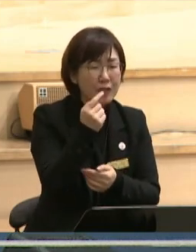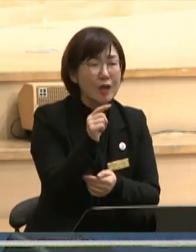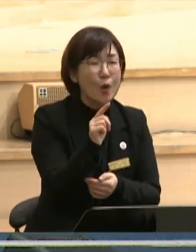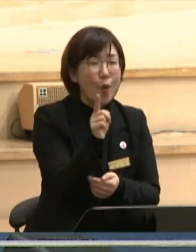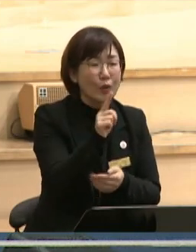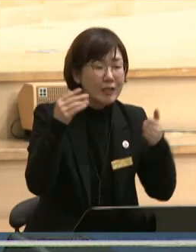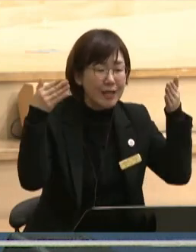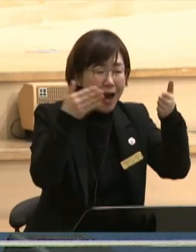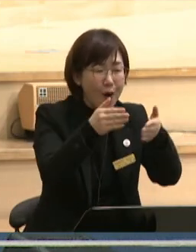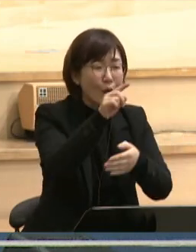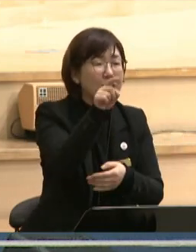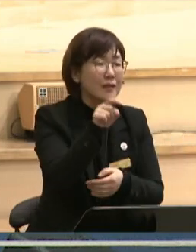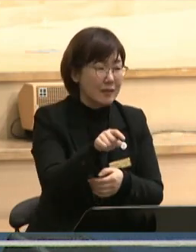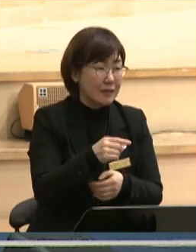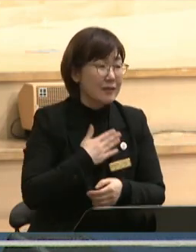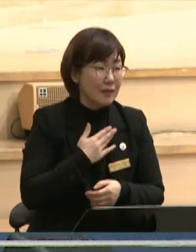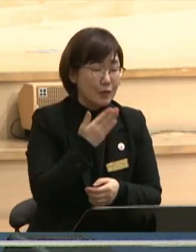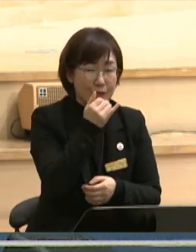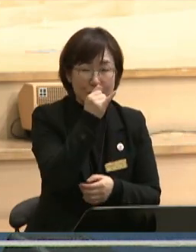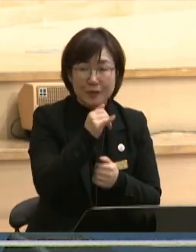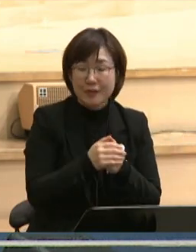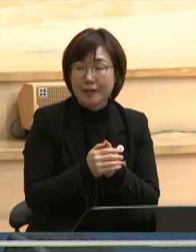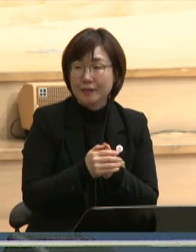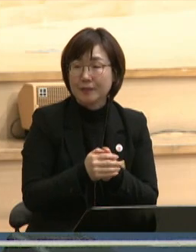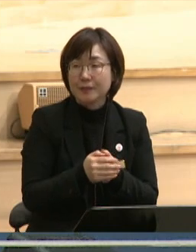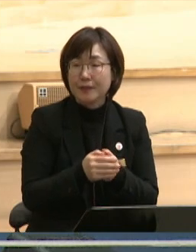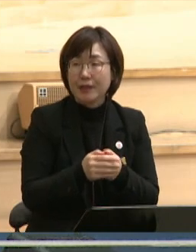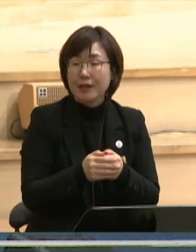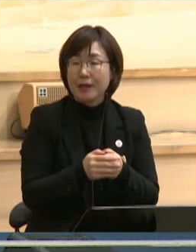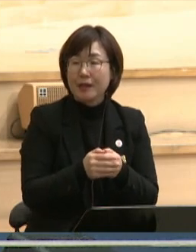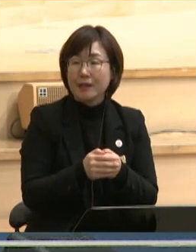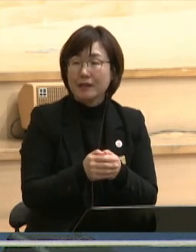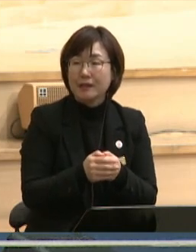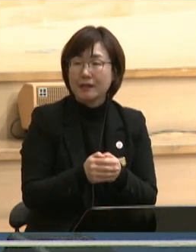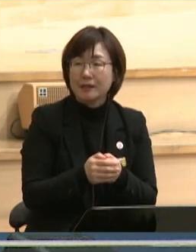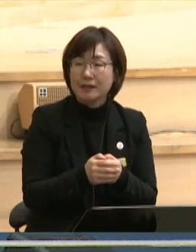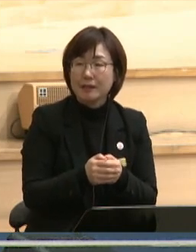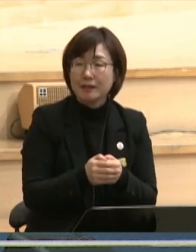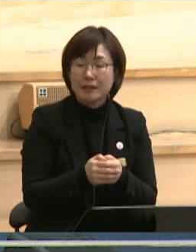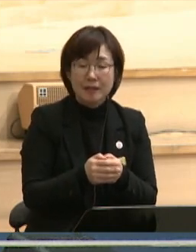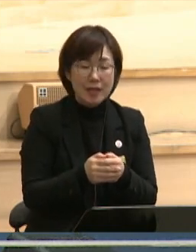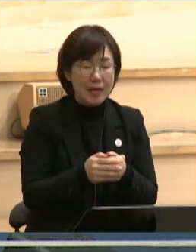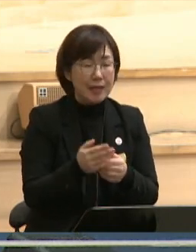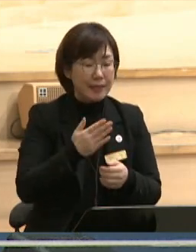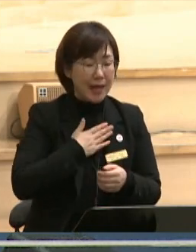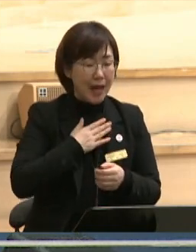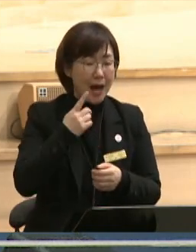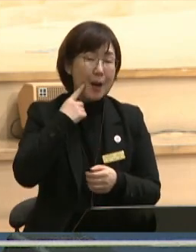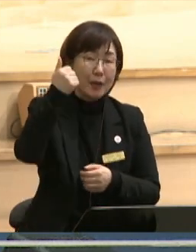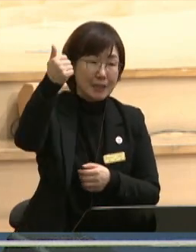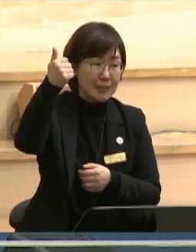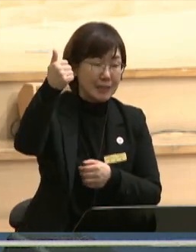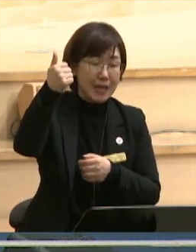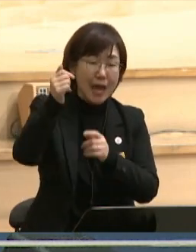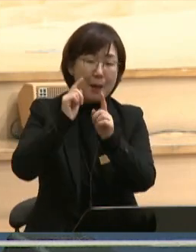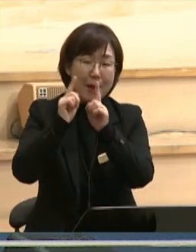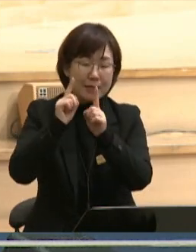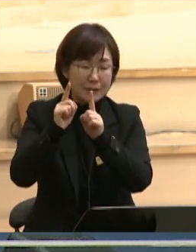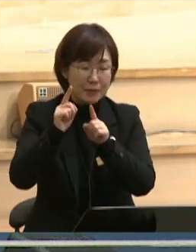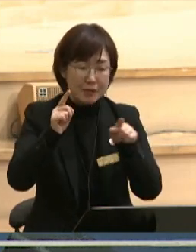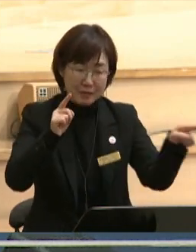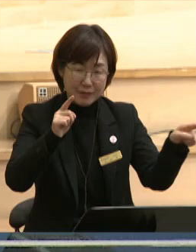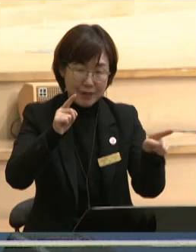한번 확인해 보자고요 먼저 14절입니다 14절 14절 한번 볼까요 내가 아버지의 말씀을 그들에게